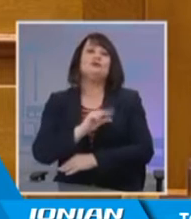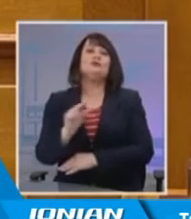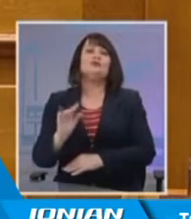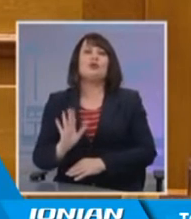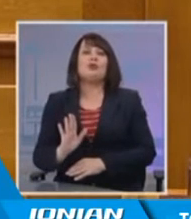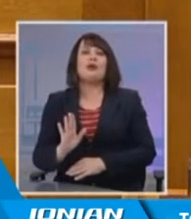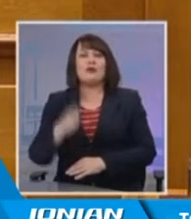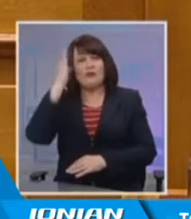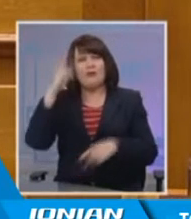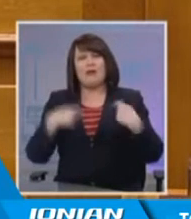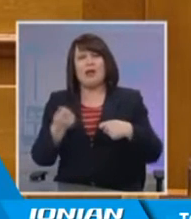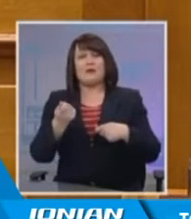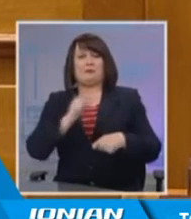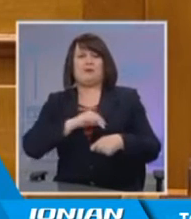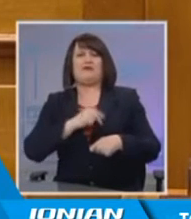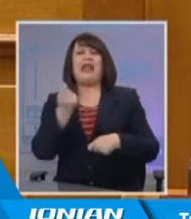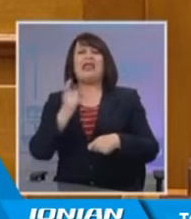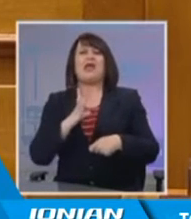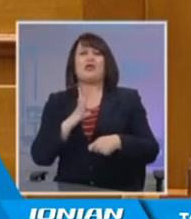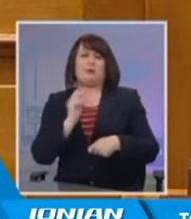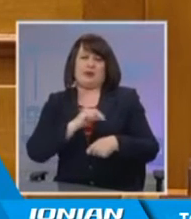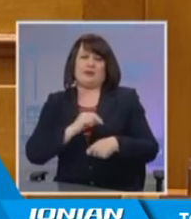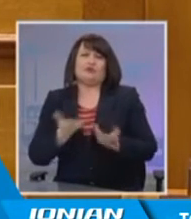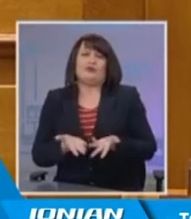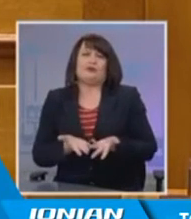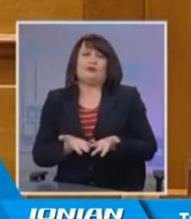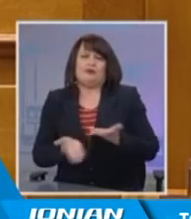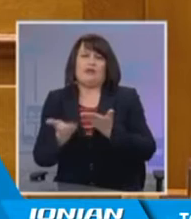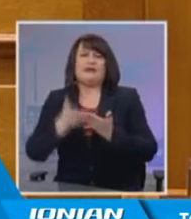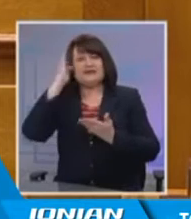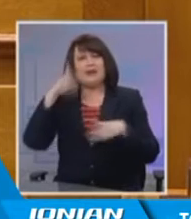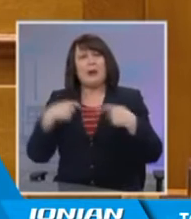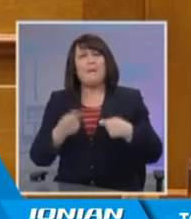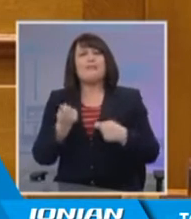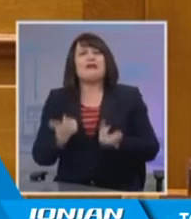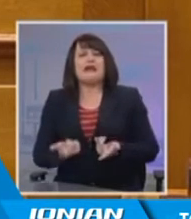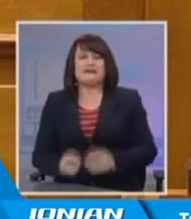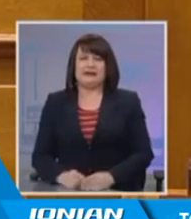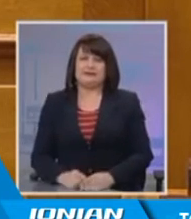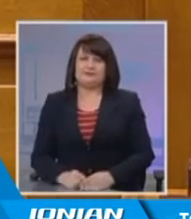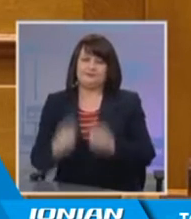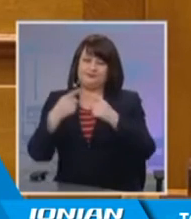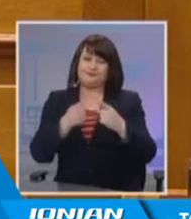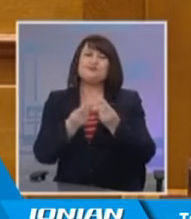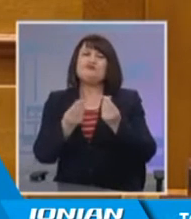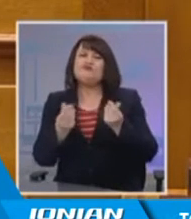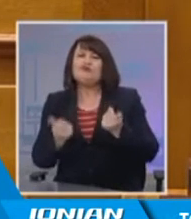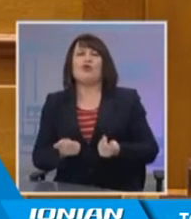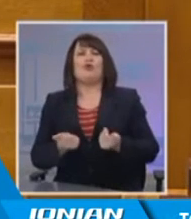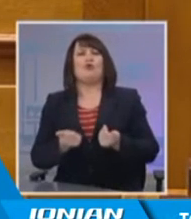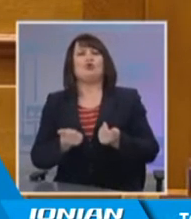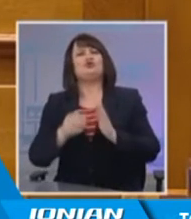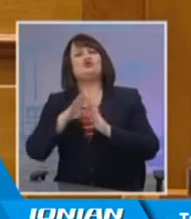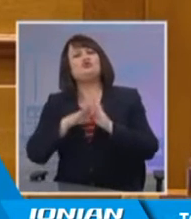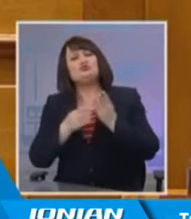καπιταλιστικής ανάκαμψης των κερδών των λίγων. Οι όποιες διαφορές σας αφορούν τους τρόπους, τις μορφές, τα μείγματα που